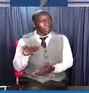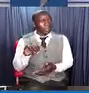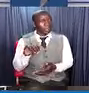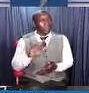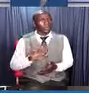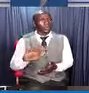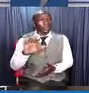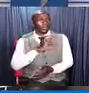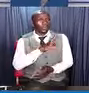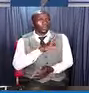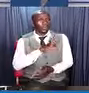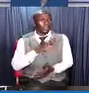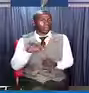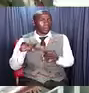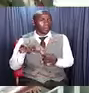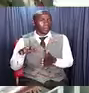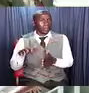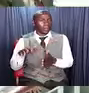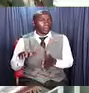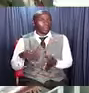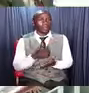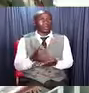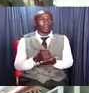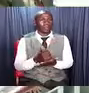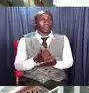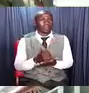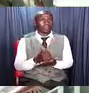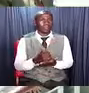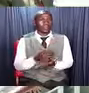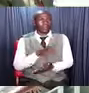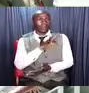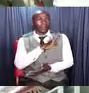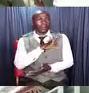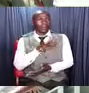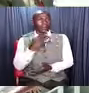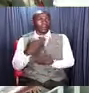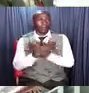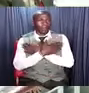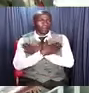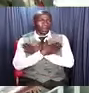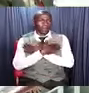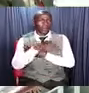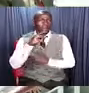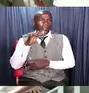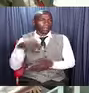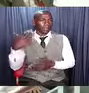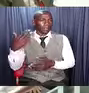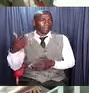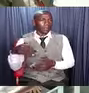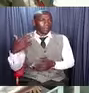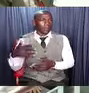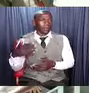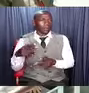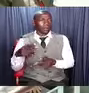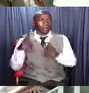matunda yenu yamekaa. So the fruits have remained. Amen. Amen. Tunda la upendo liko humo kila siku. The fruit of peace is of love is there. Tunda